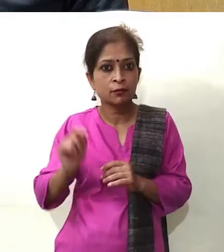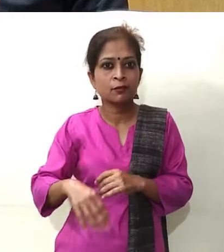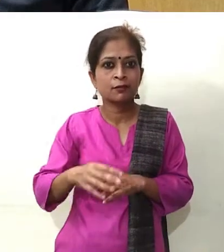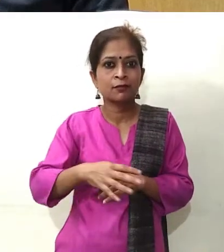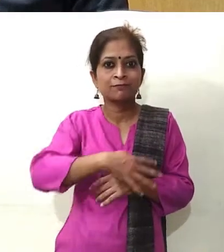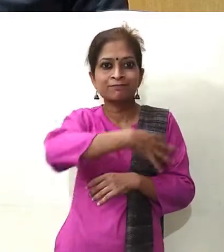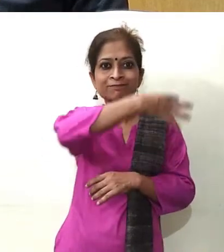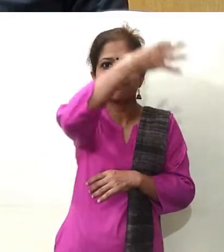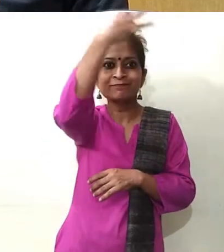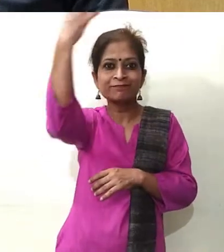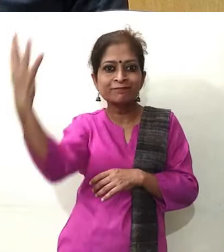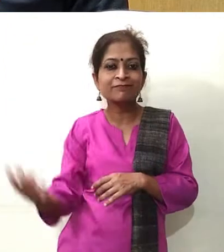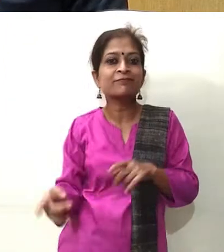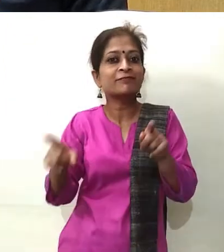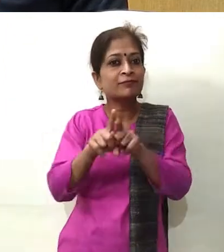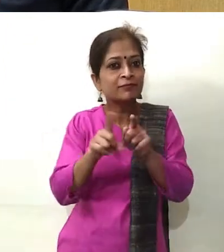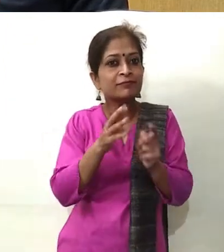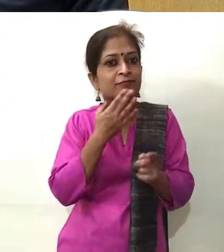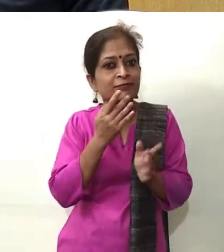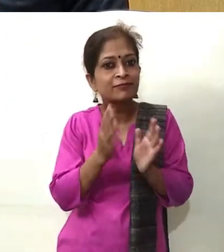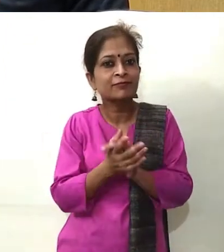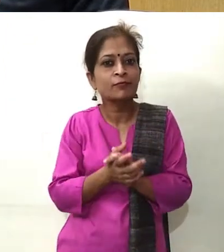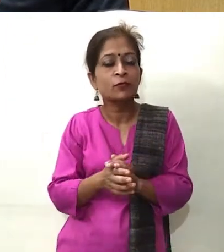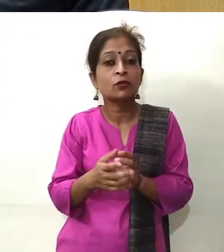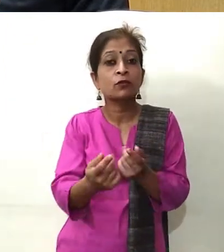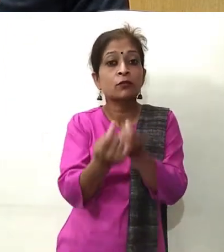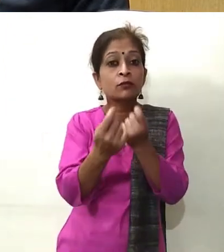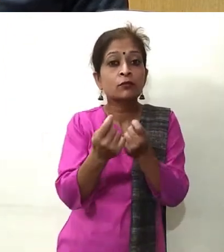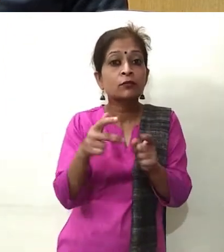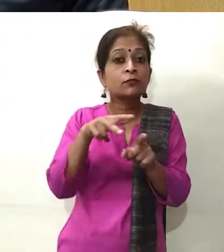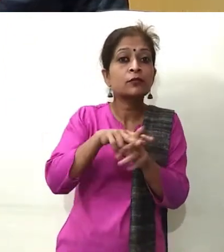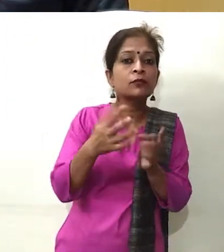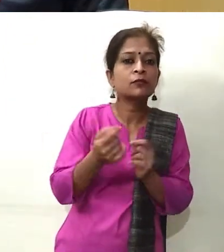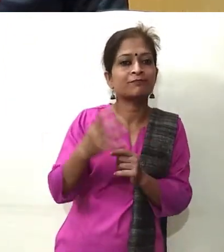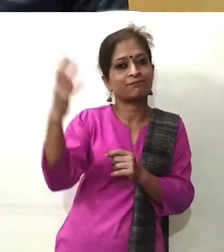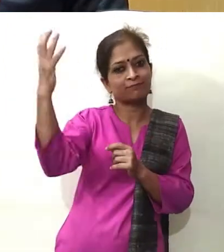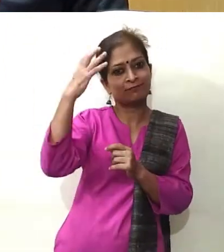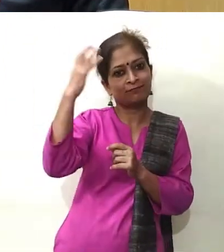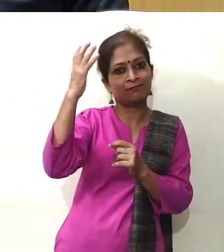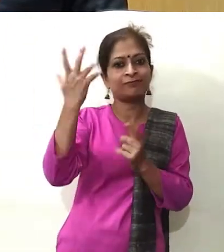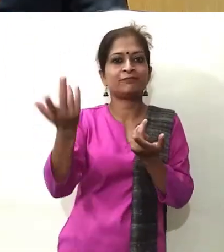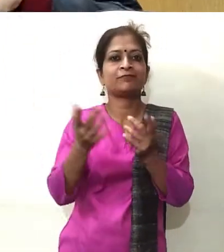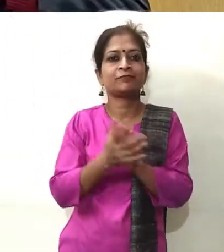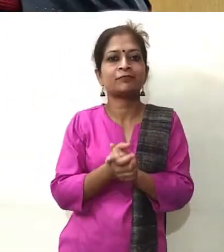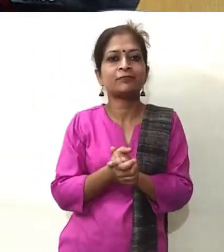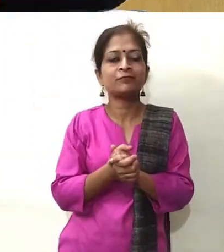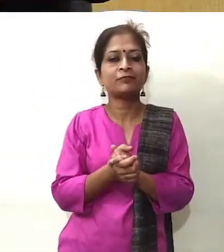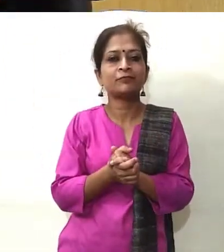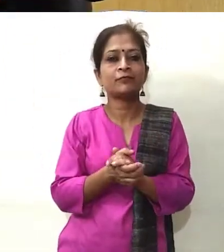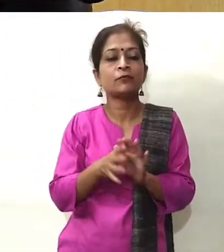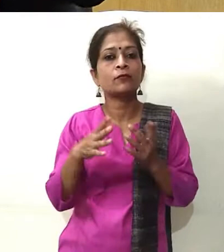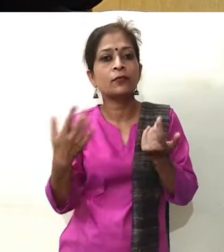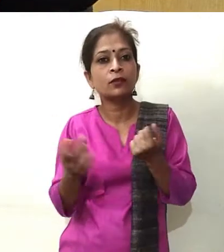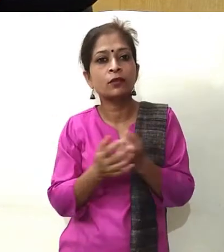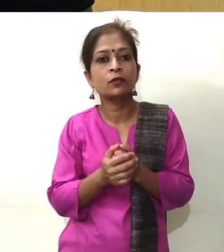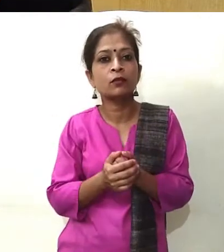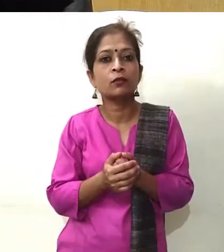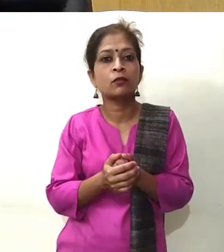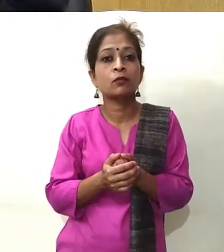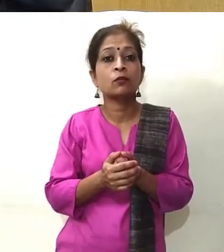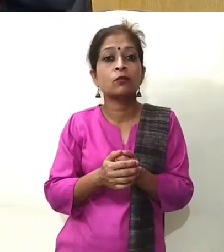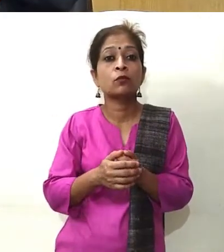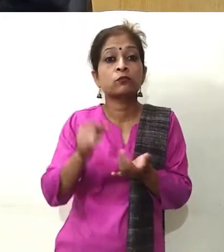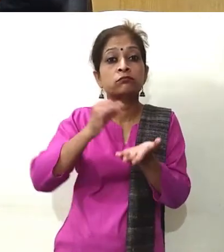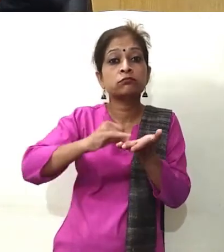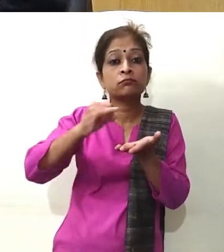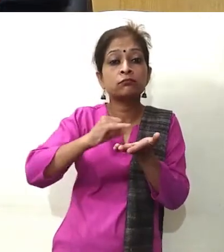हैं। और रथ पे बैठा कौन है? सूर्य बैठे हैं, जो कि अथर्ववेद के